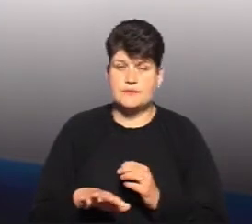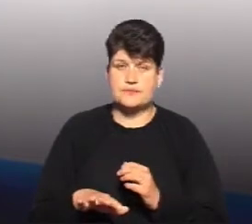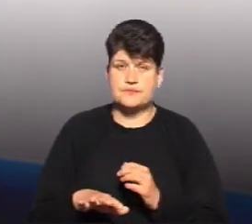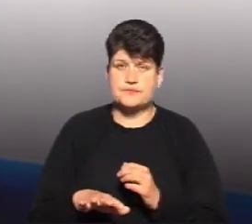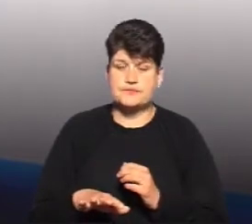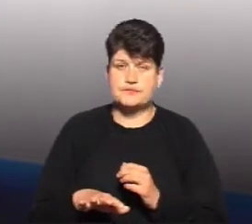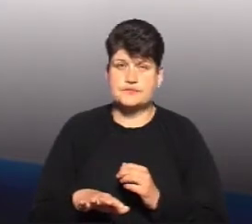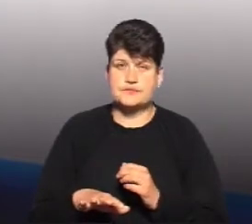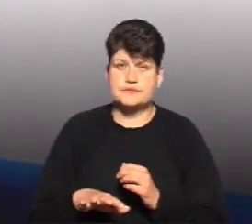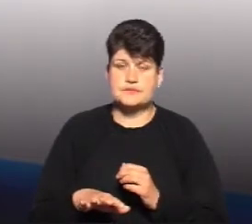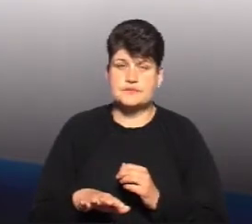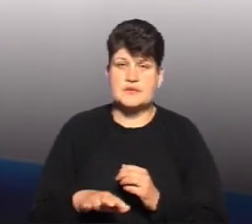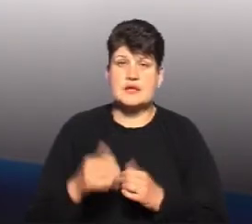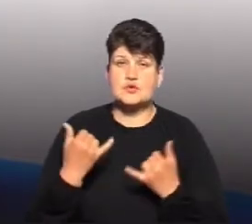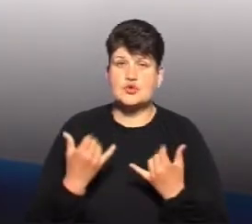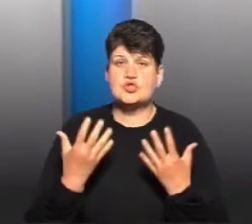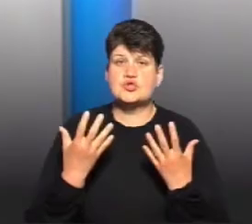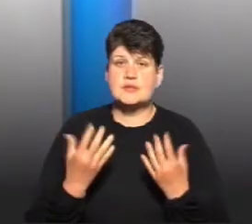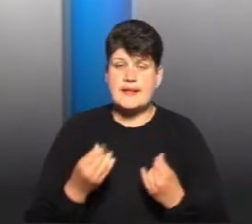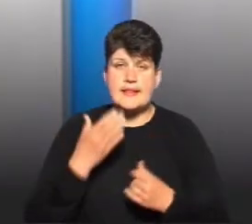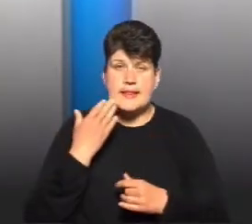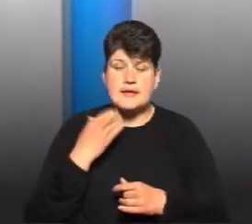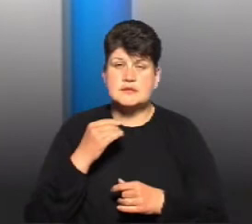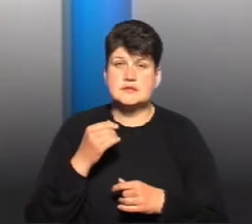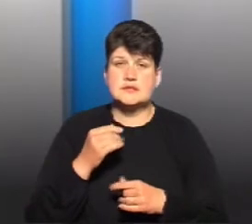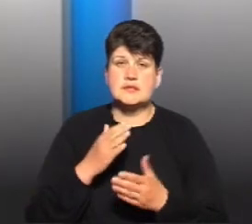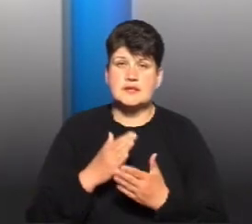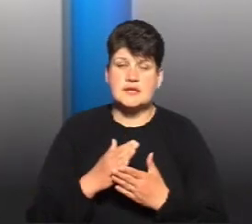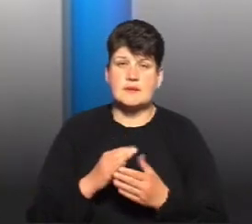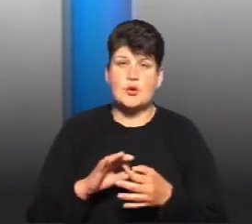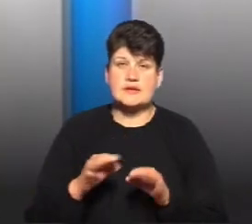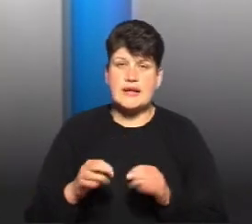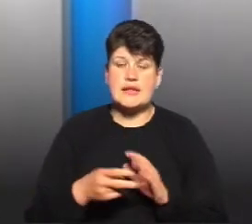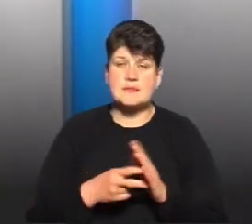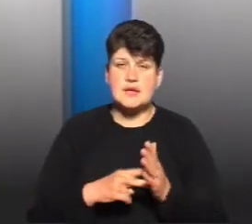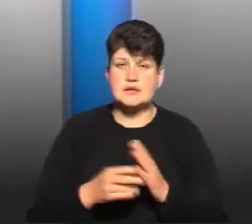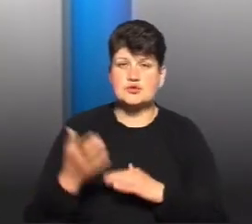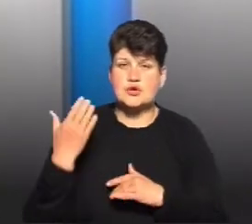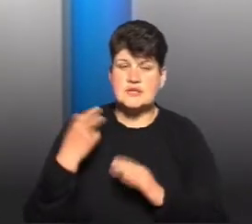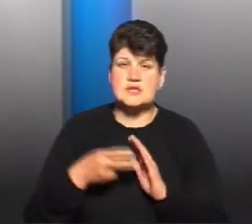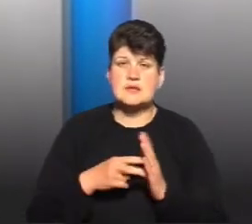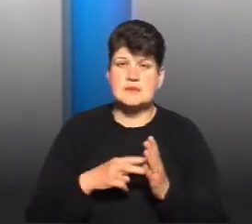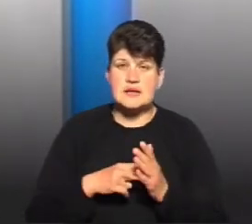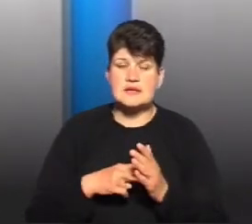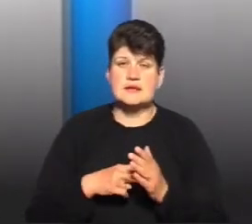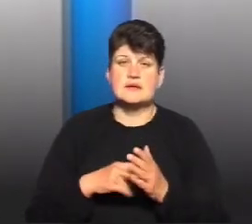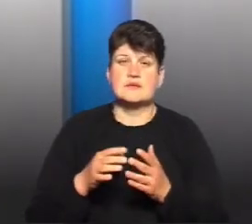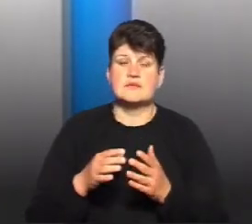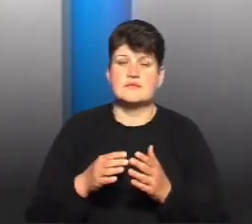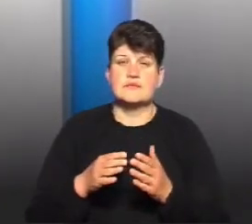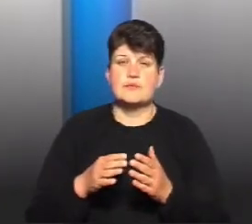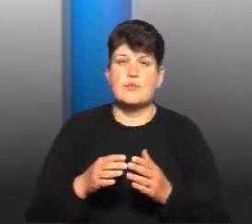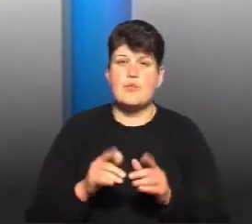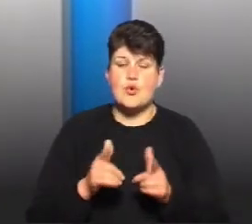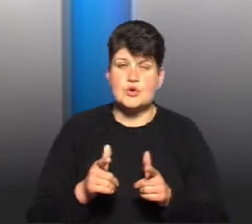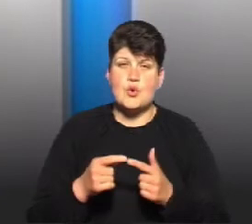закону? Ну, дивіться, на сьогоднішній день легше стало, наприклад, по детальних планах. Якщо раніше детальні плани в межах населеного пункту погоджували органи місцевого самоврядування за межами,